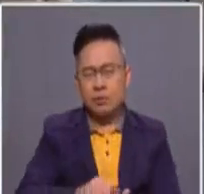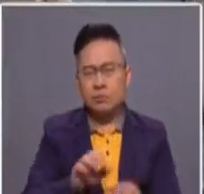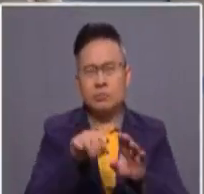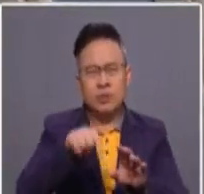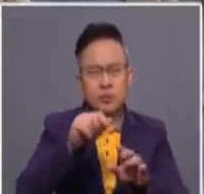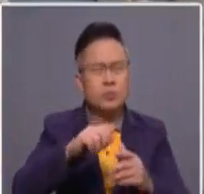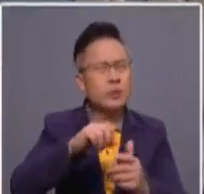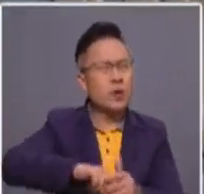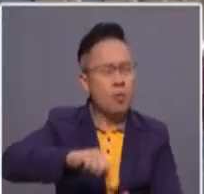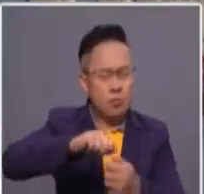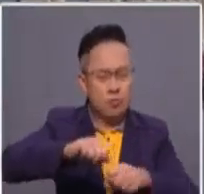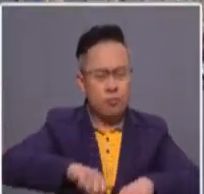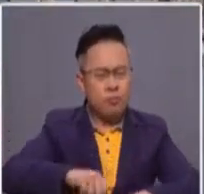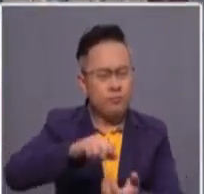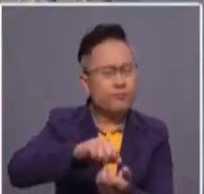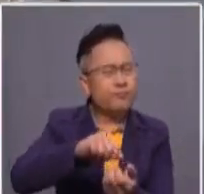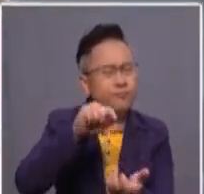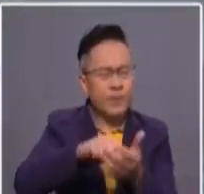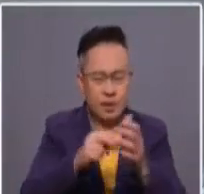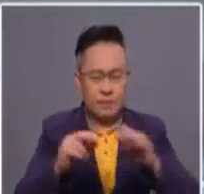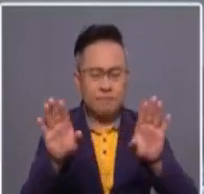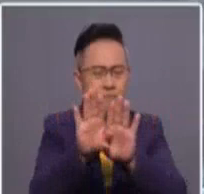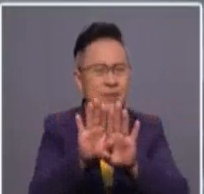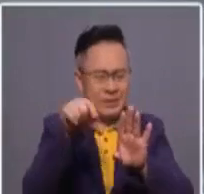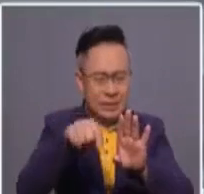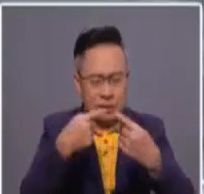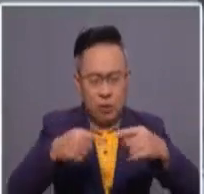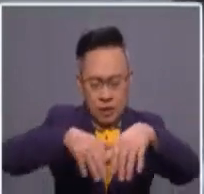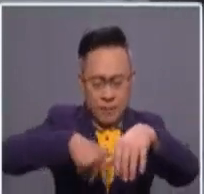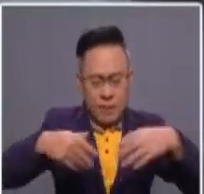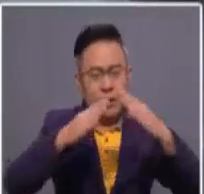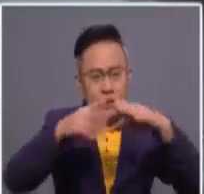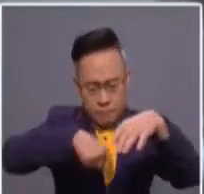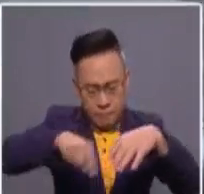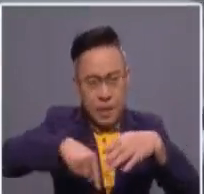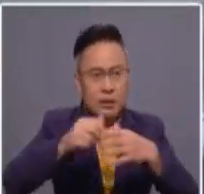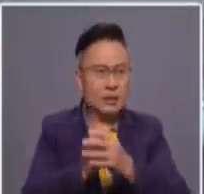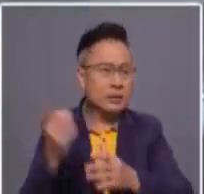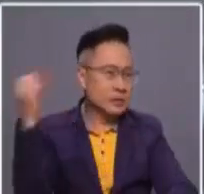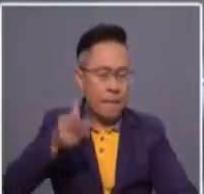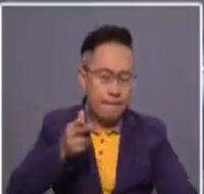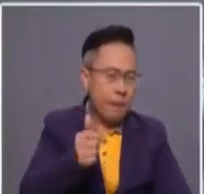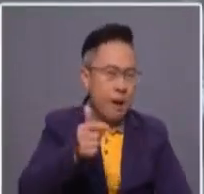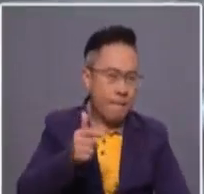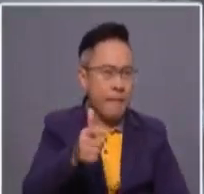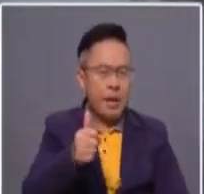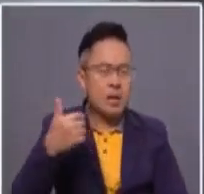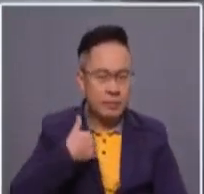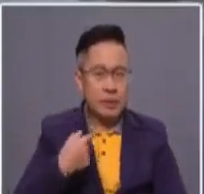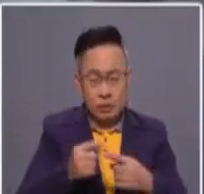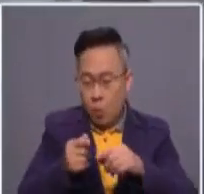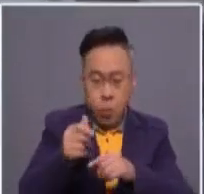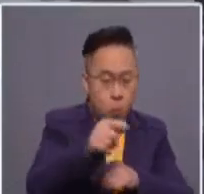จากบ้านพักซึ่งทิศทางของกระสุนชัดเจนว่ายิงออกจากบริเวณด้านหน้าของอาคารเนื่องจากทีมข่าวสำนักข่าวไทยตรว